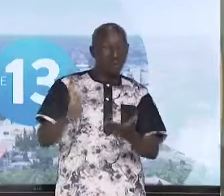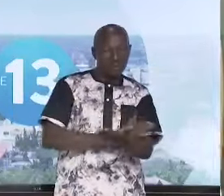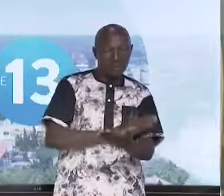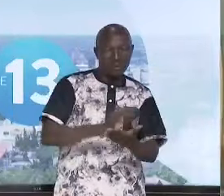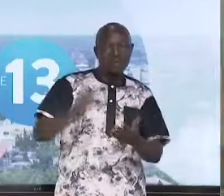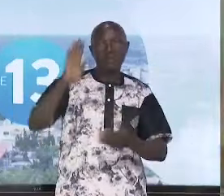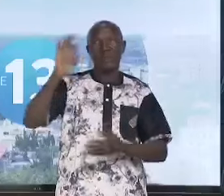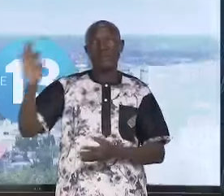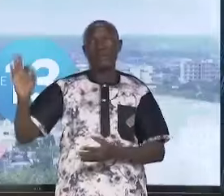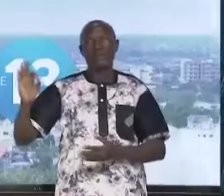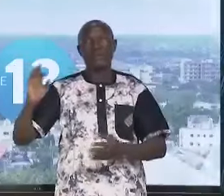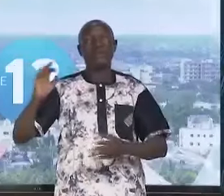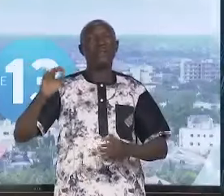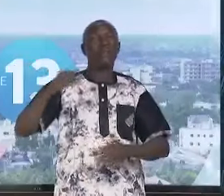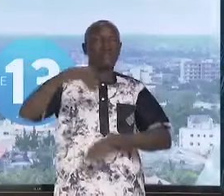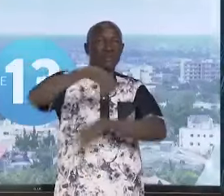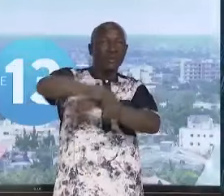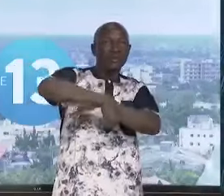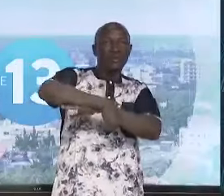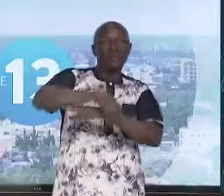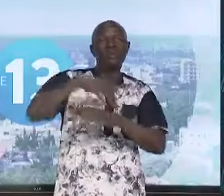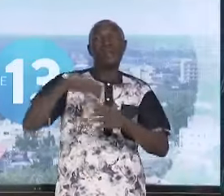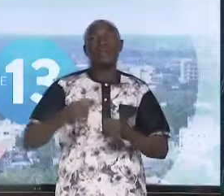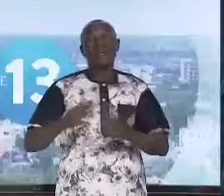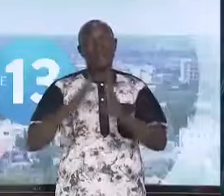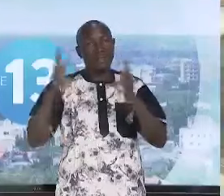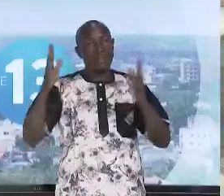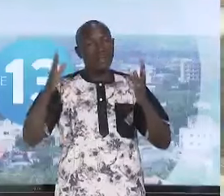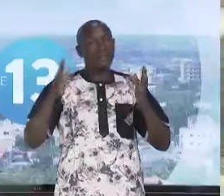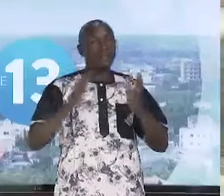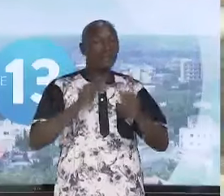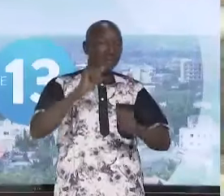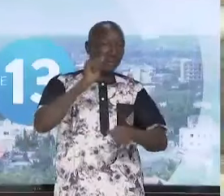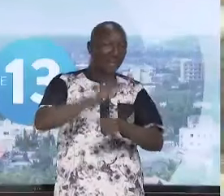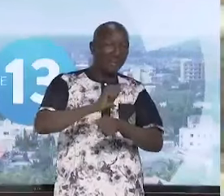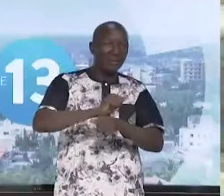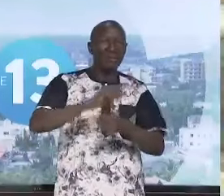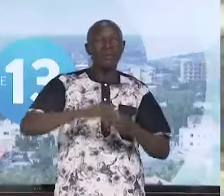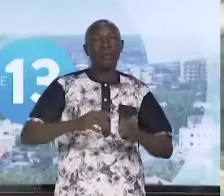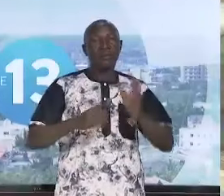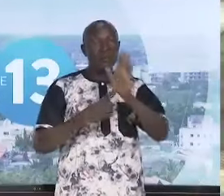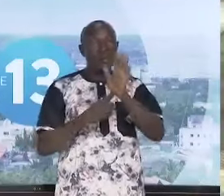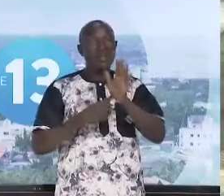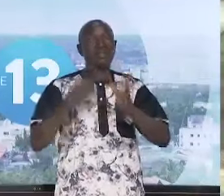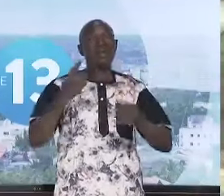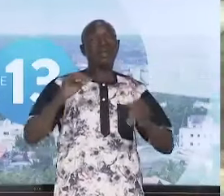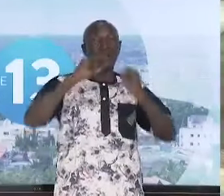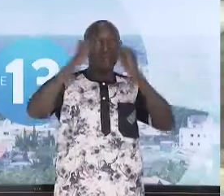Une nuit dont les grandes articulations seront présentées au prochain Face à la presse.